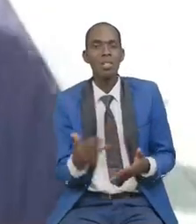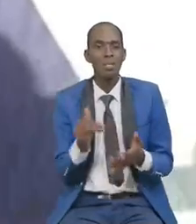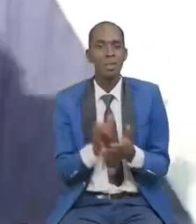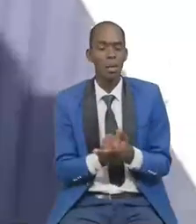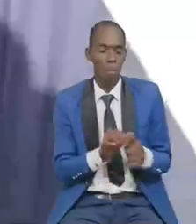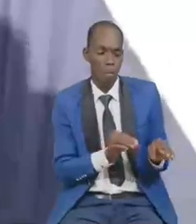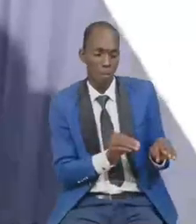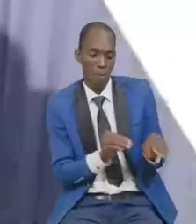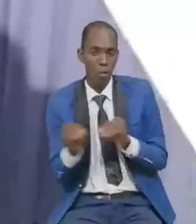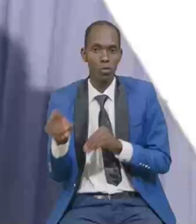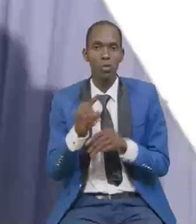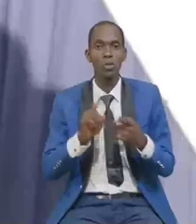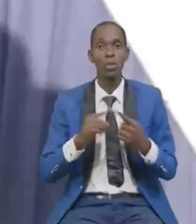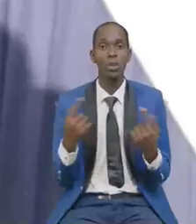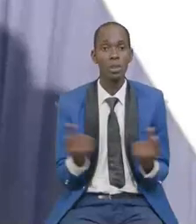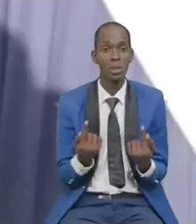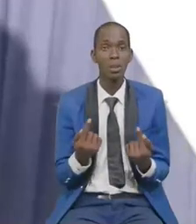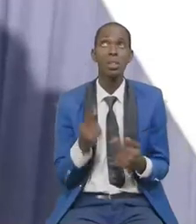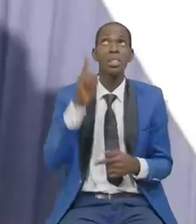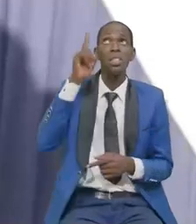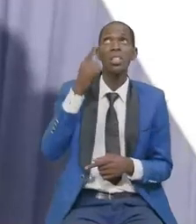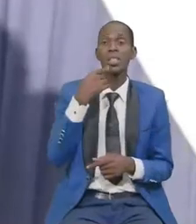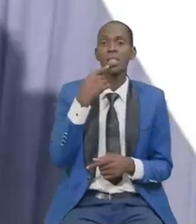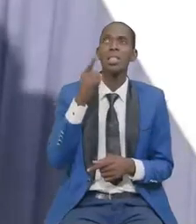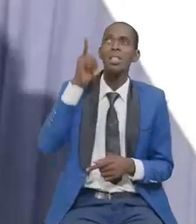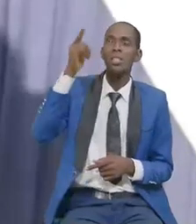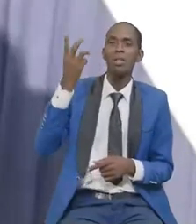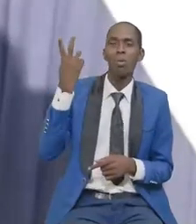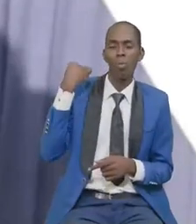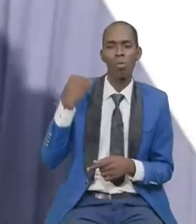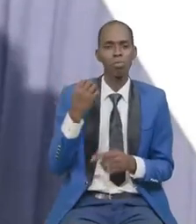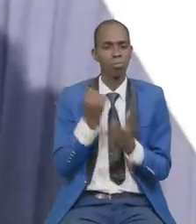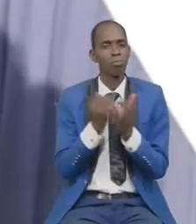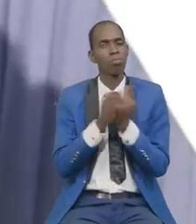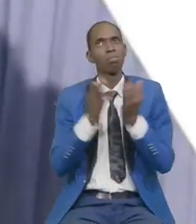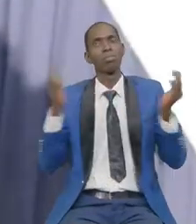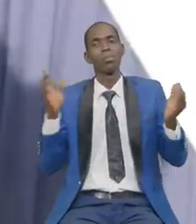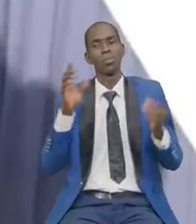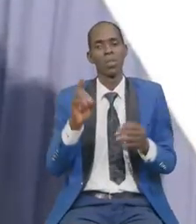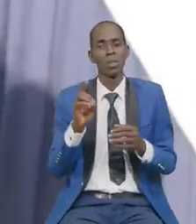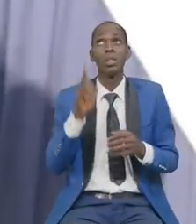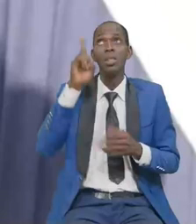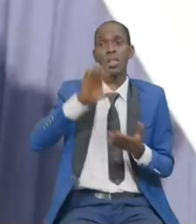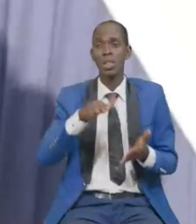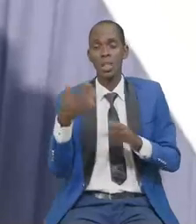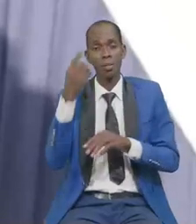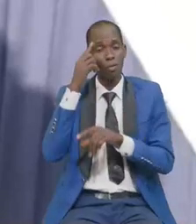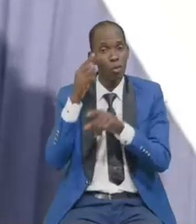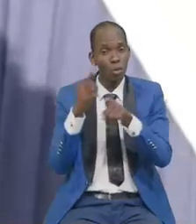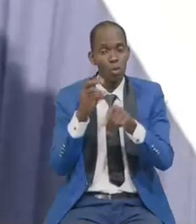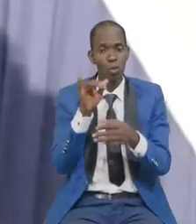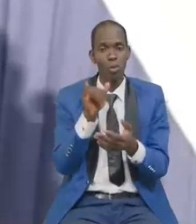péché, il dit, il a été crucifié, il est mort pour toi, afin que ce corps du